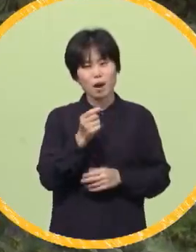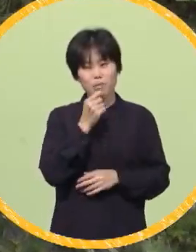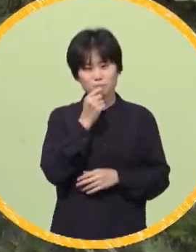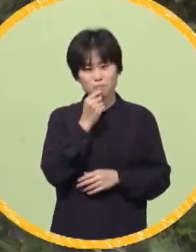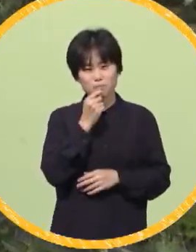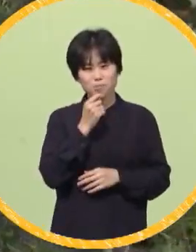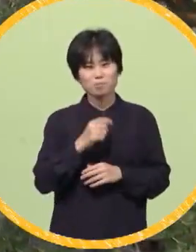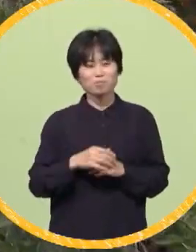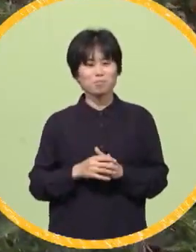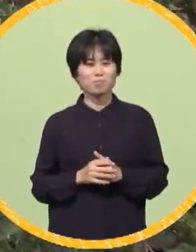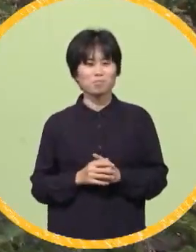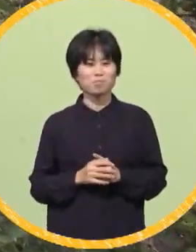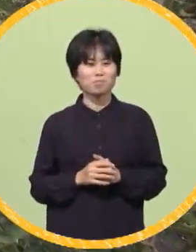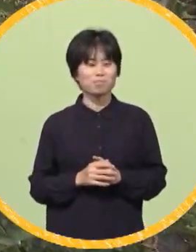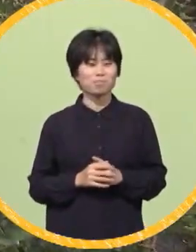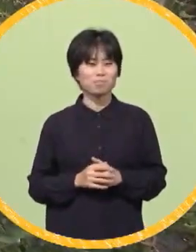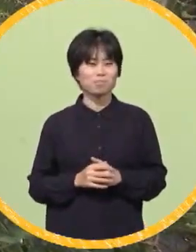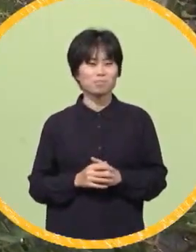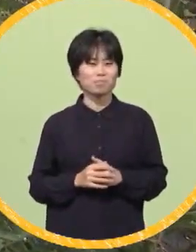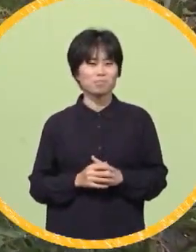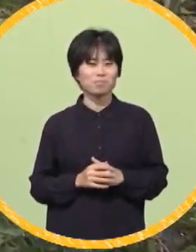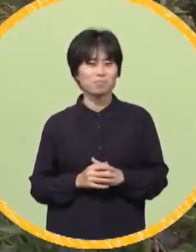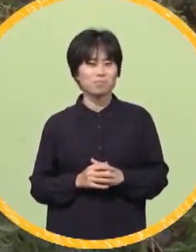いはい、どうですか？